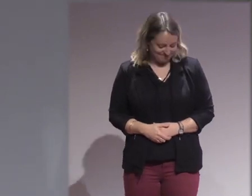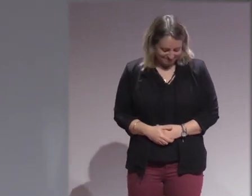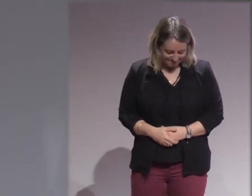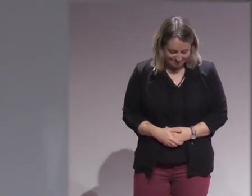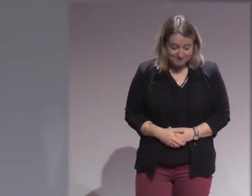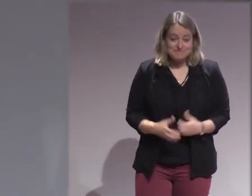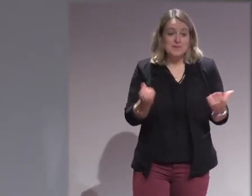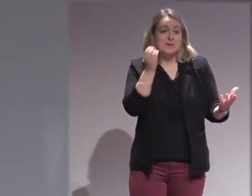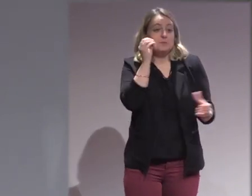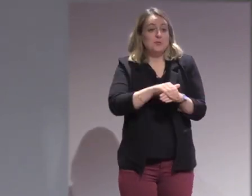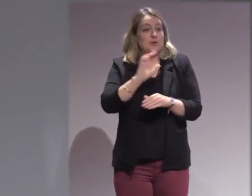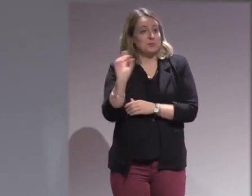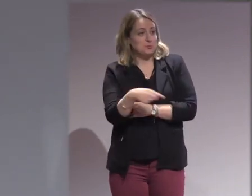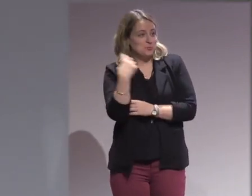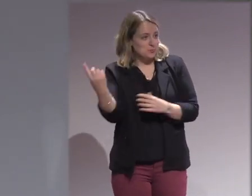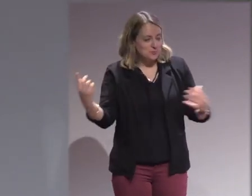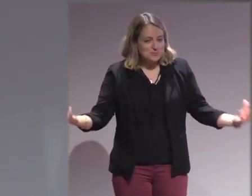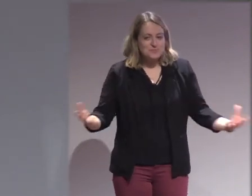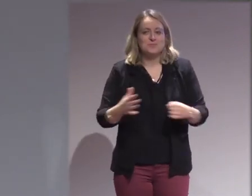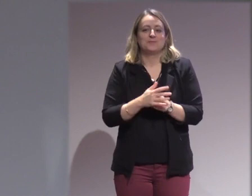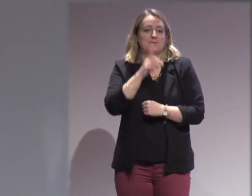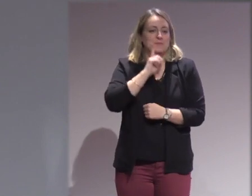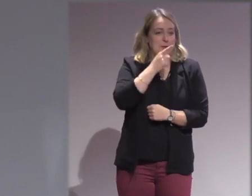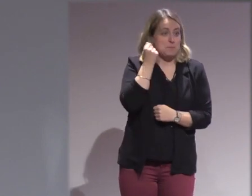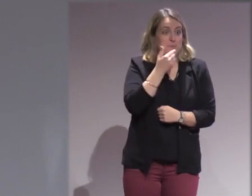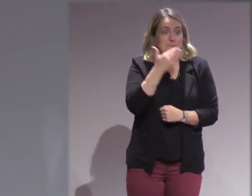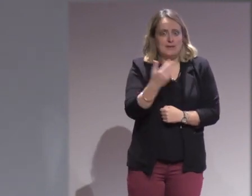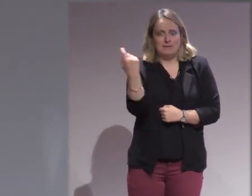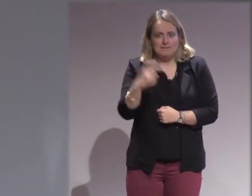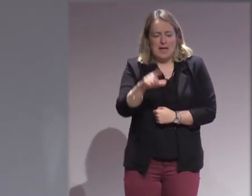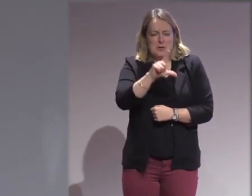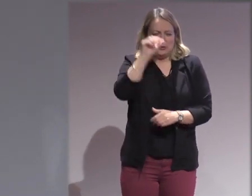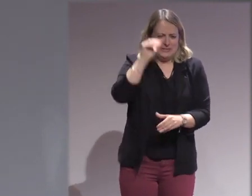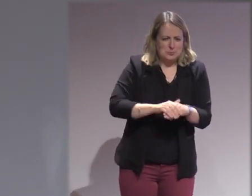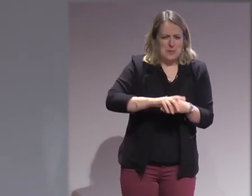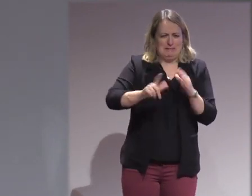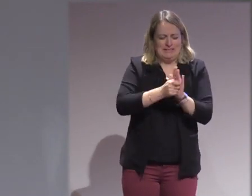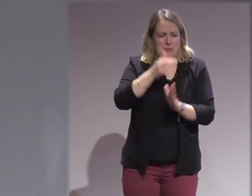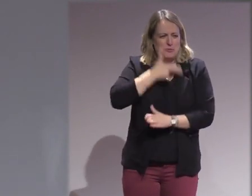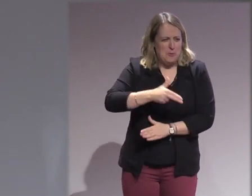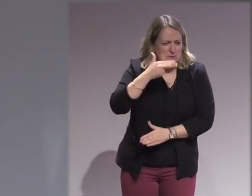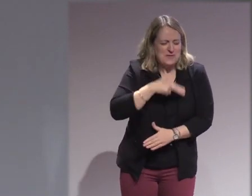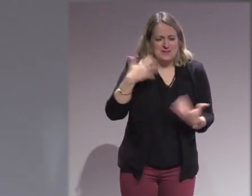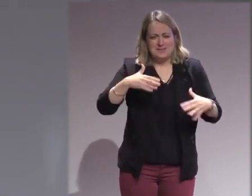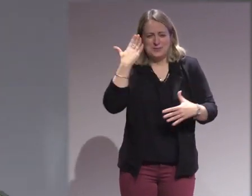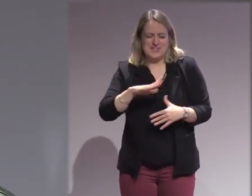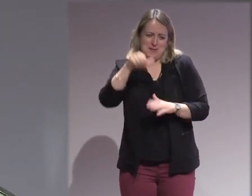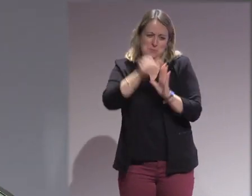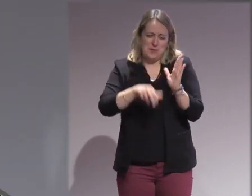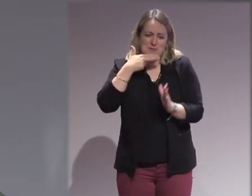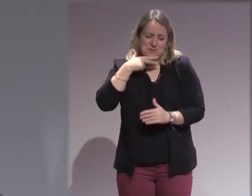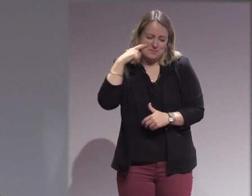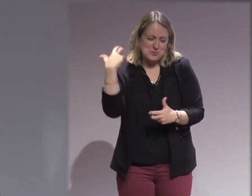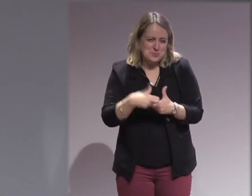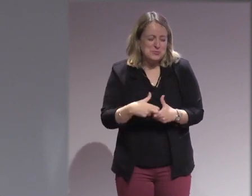Eh bien, bonsoir à toutes et à tous. Merci d'être là un lundi soir en novembre. Là, ça commence à être le moment où c'est dur dans l'année. Donc voilà,